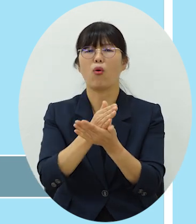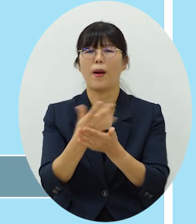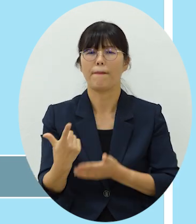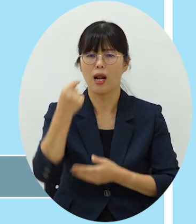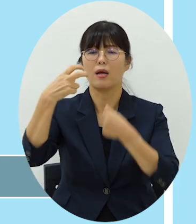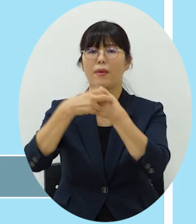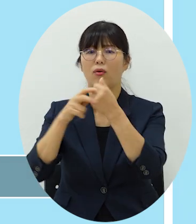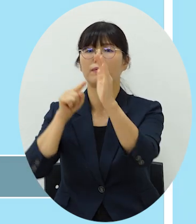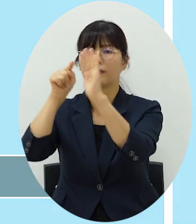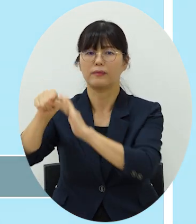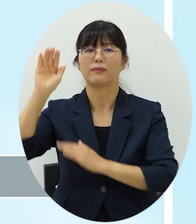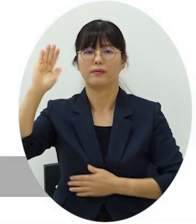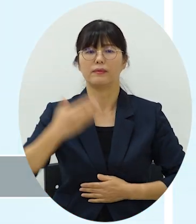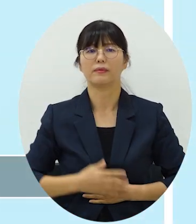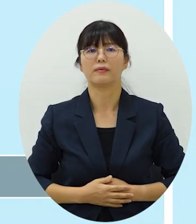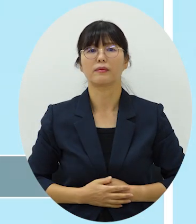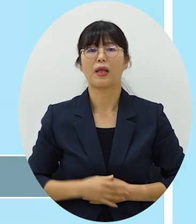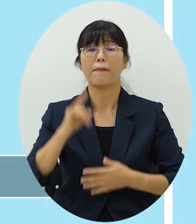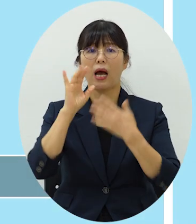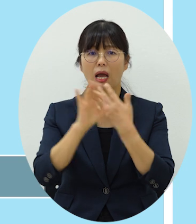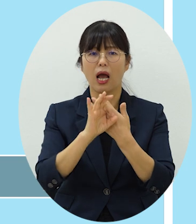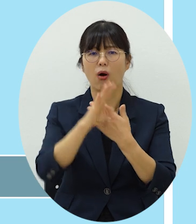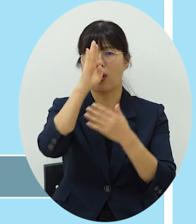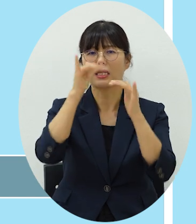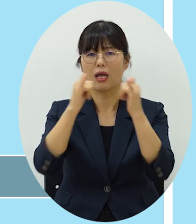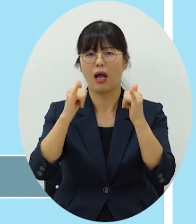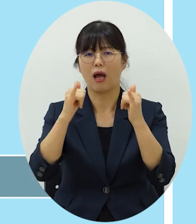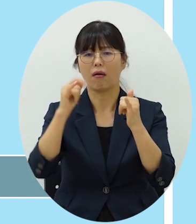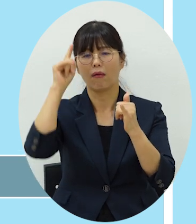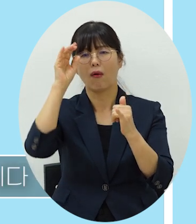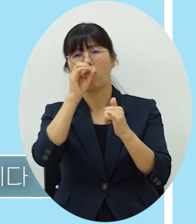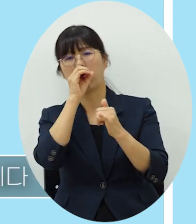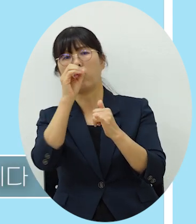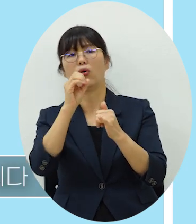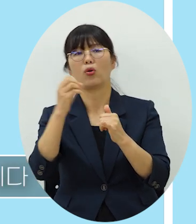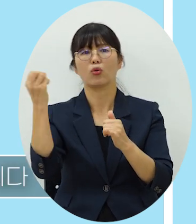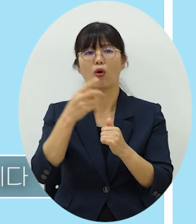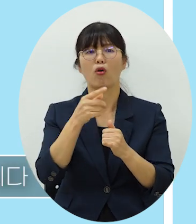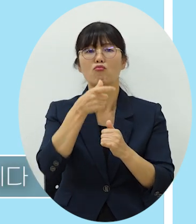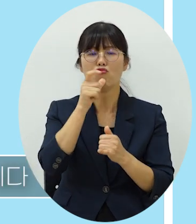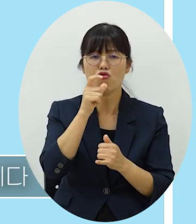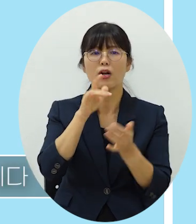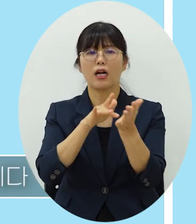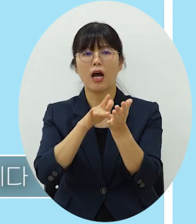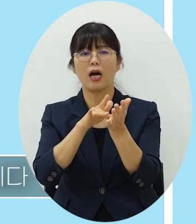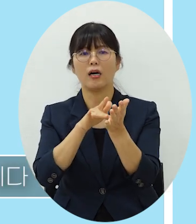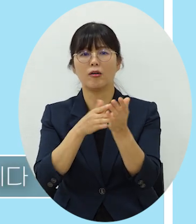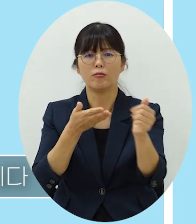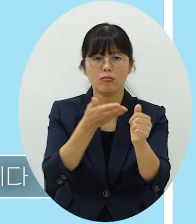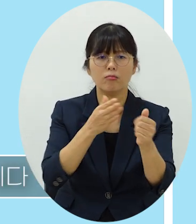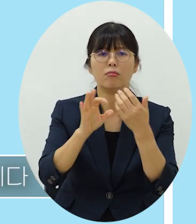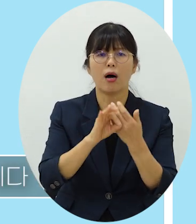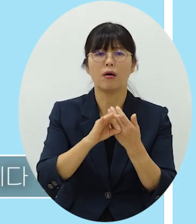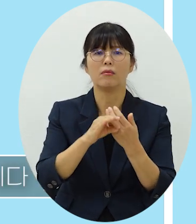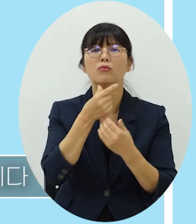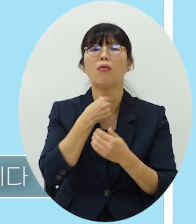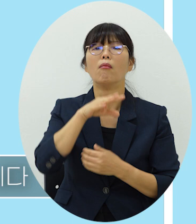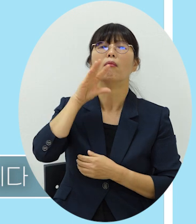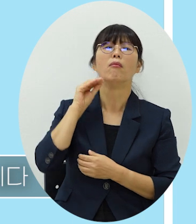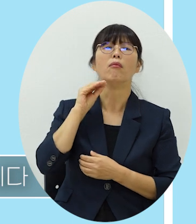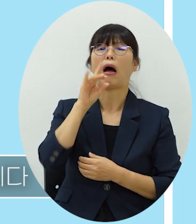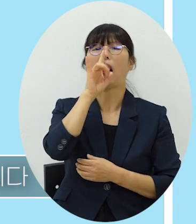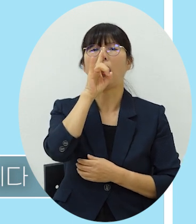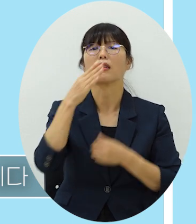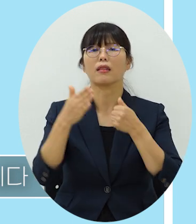즉시 병원을 방문하도록 합니다. 만약 환자가 의식이 뚜렷하지 않다면 물이나 약을 먹이면 기도로 넘어갈 위험이 있으니